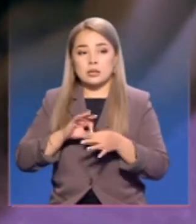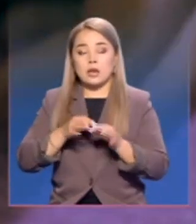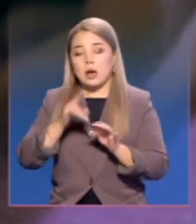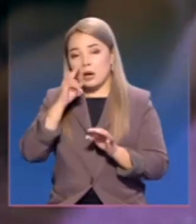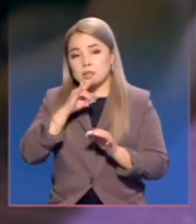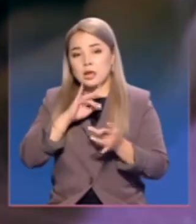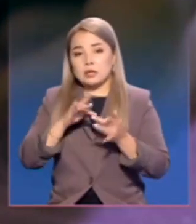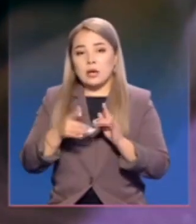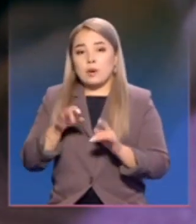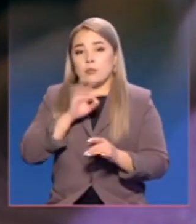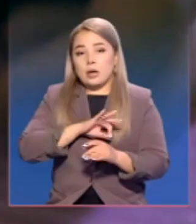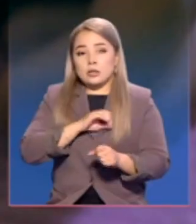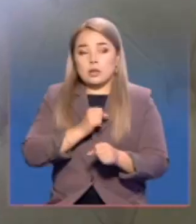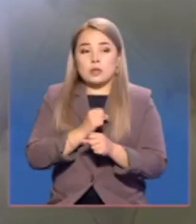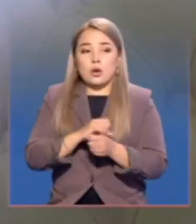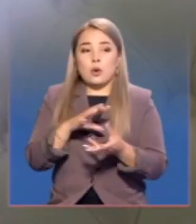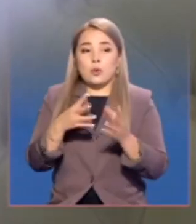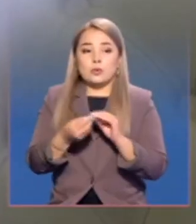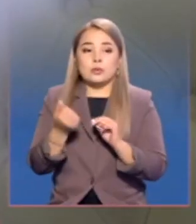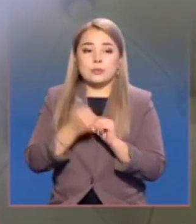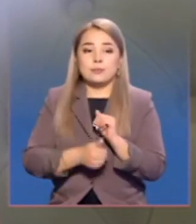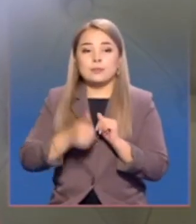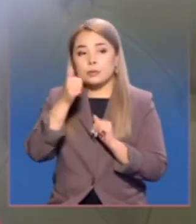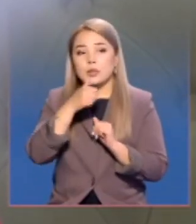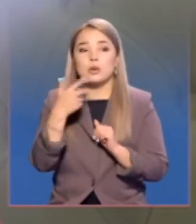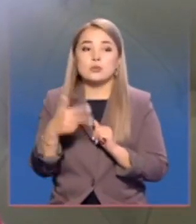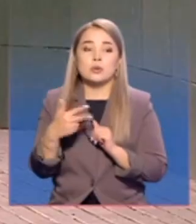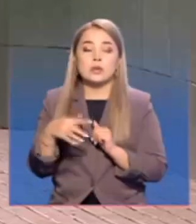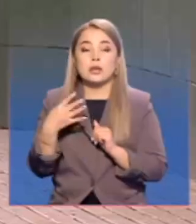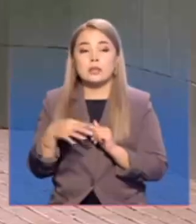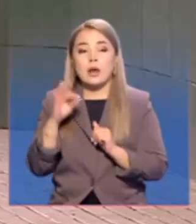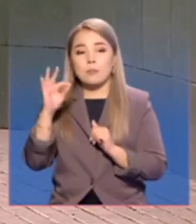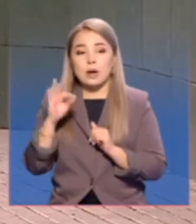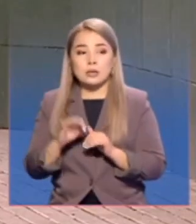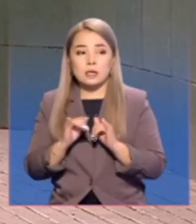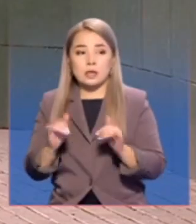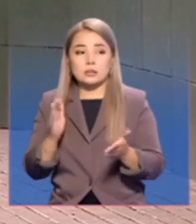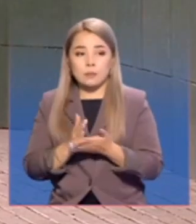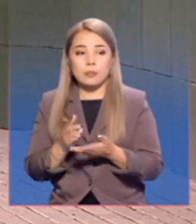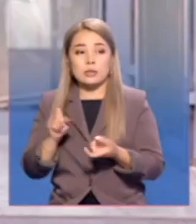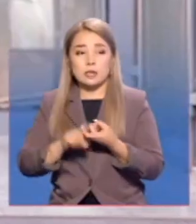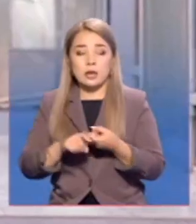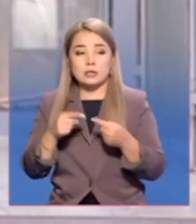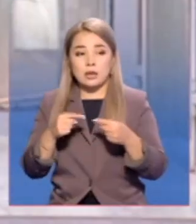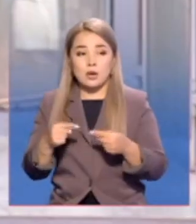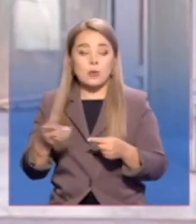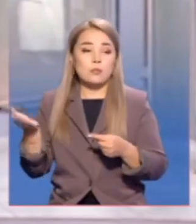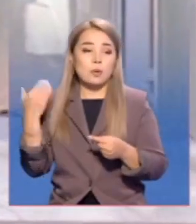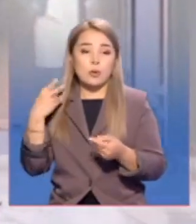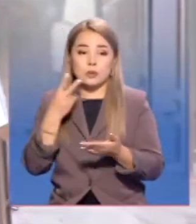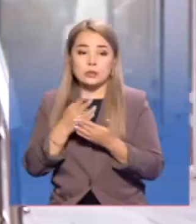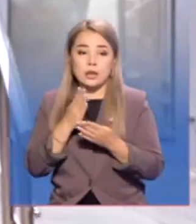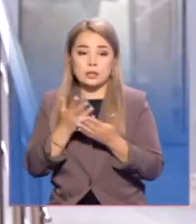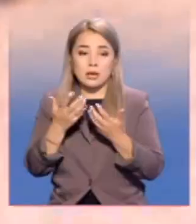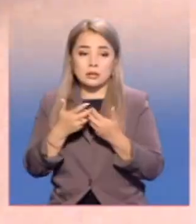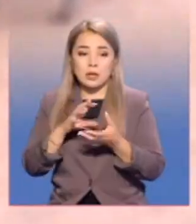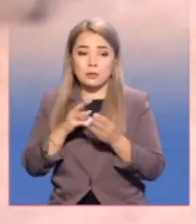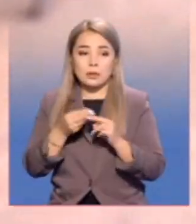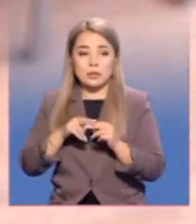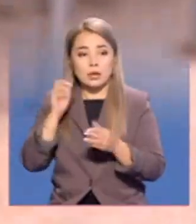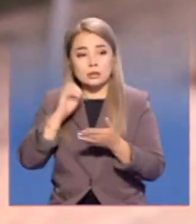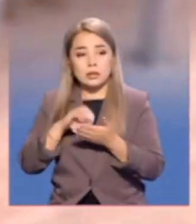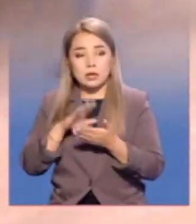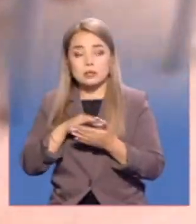Қазақстанда интернетті пайдалану көлемі жыл сайын 30-40% артып жатыр. Сәйкесінше, бұрынғы көрсеткіштермен есептелген